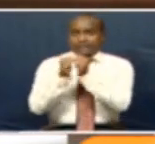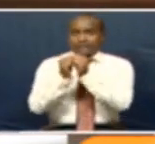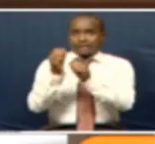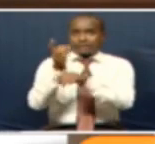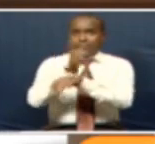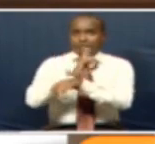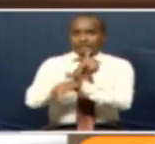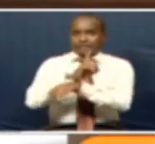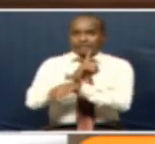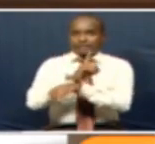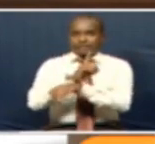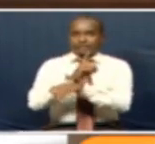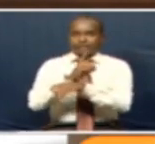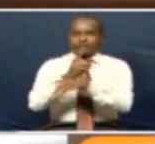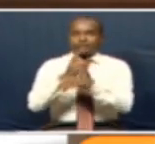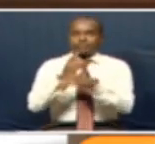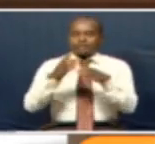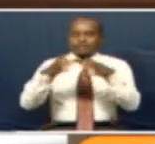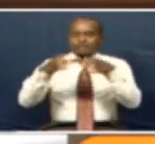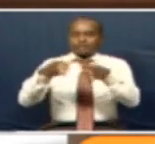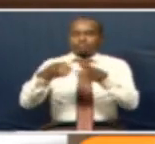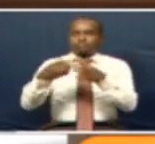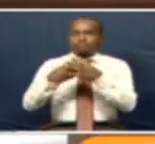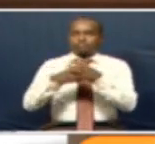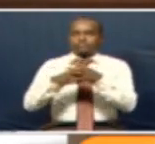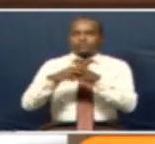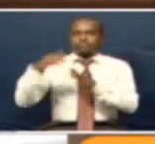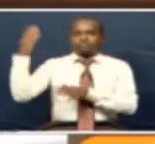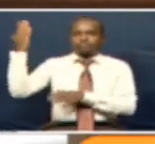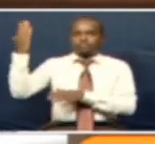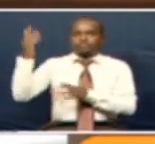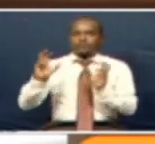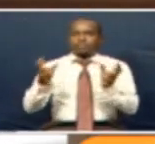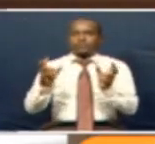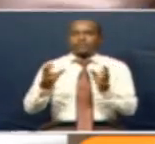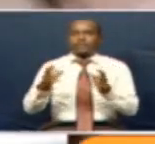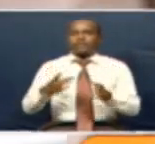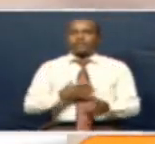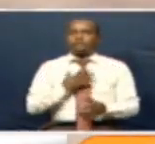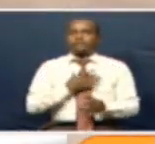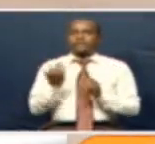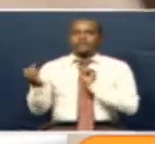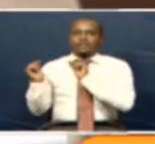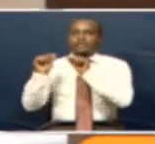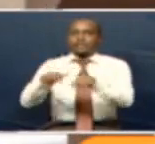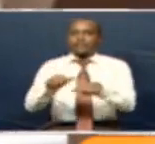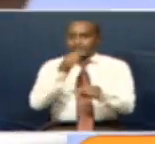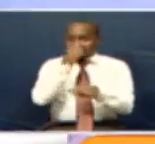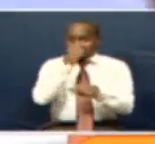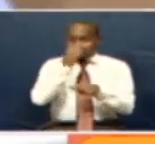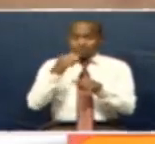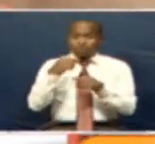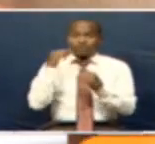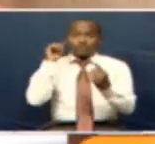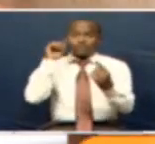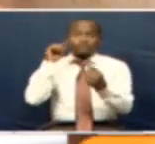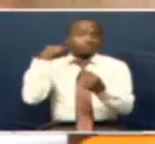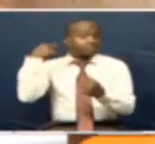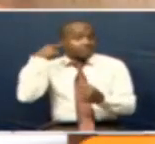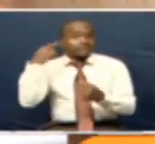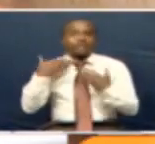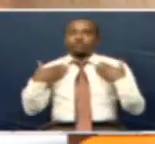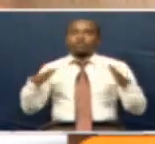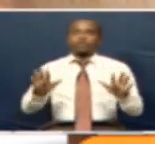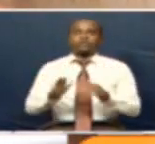Dakika kumi tu baada ya Timothy Muriuki kuanza hotuba yake kwa wanahabari, alipokea wageni ambao hawakuwa na nia ya kusikiza